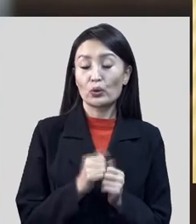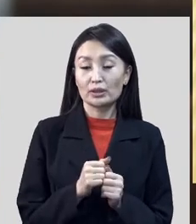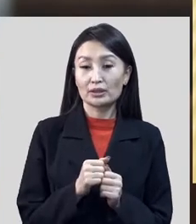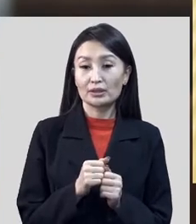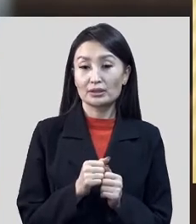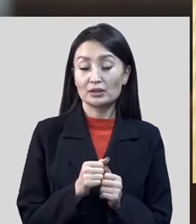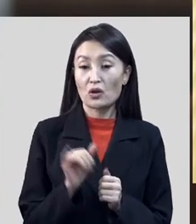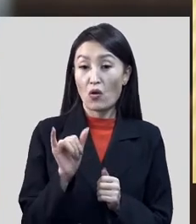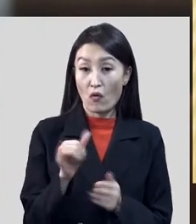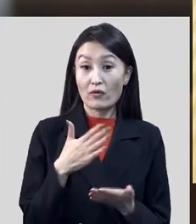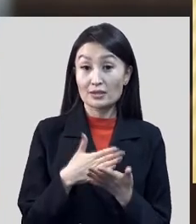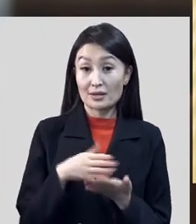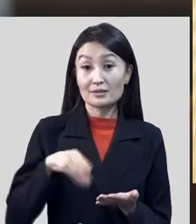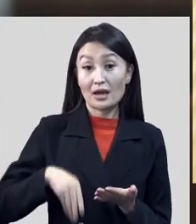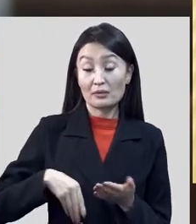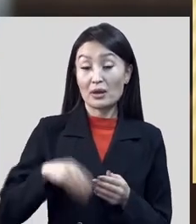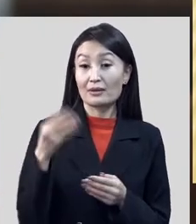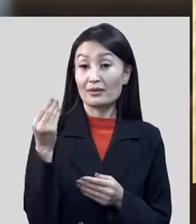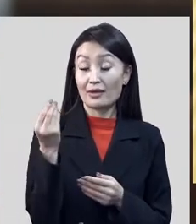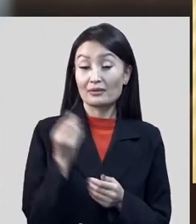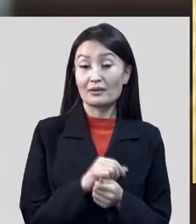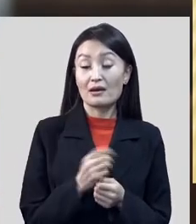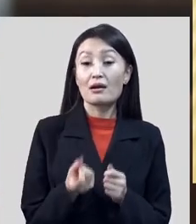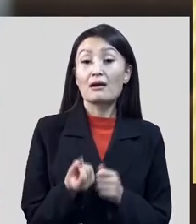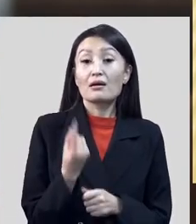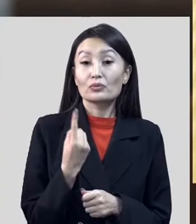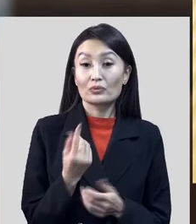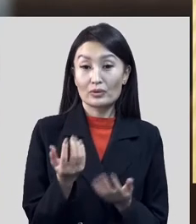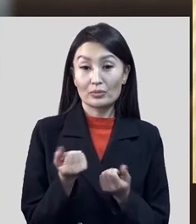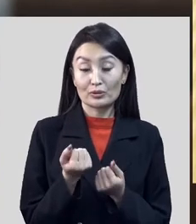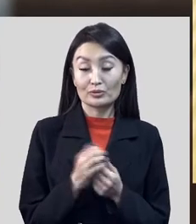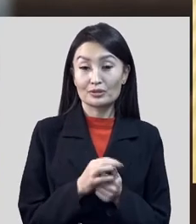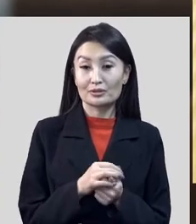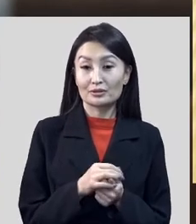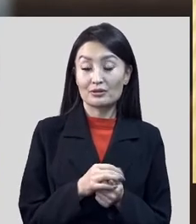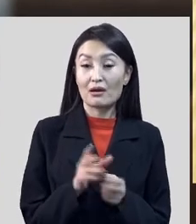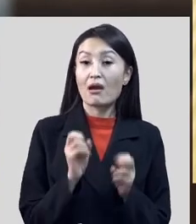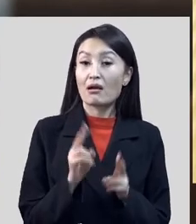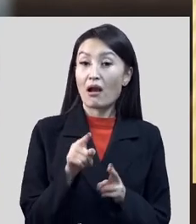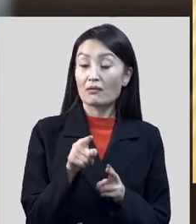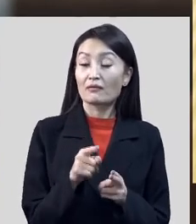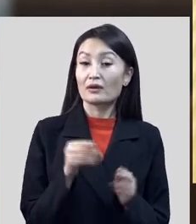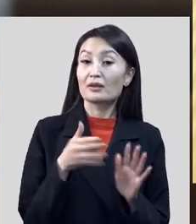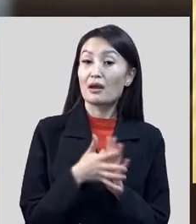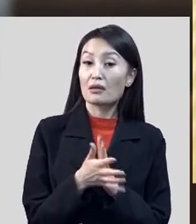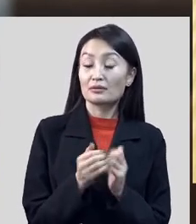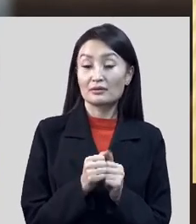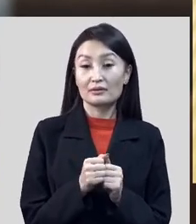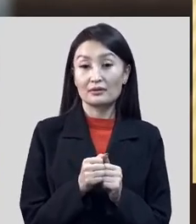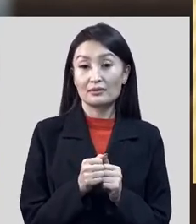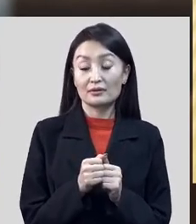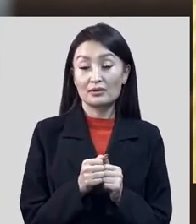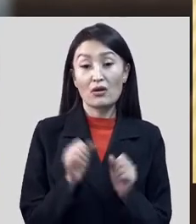вас есть карманные деньги откуда они берутся как вы обычно их тратите